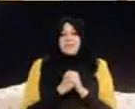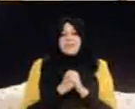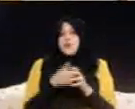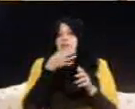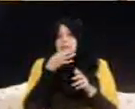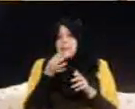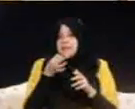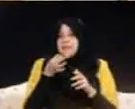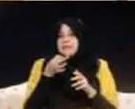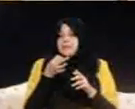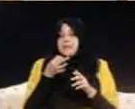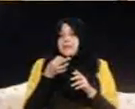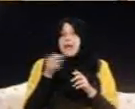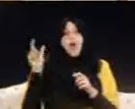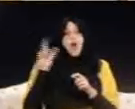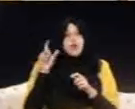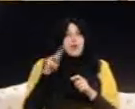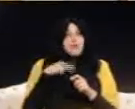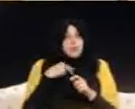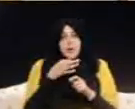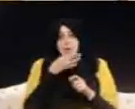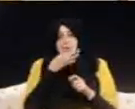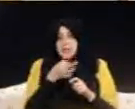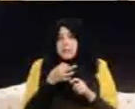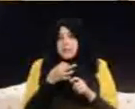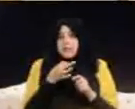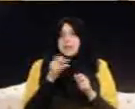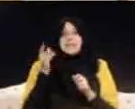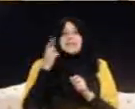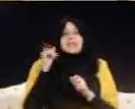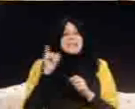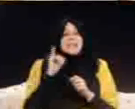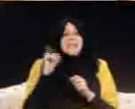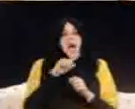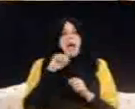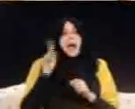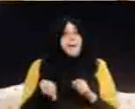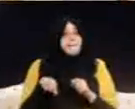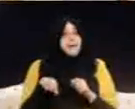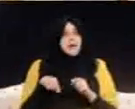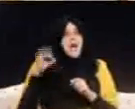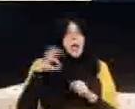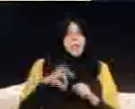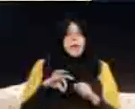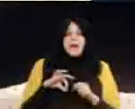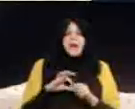فحبيت نقول أن الشريعة الإسلامية إذا هي حرمت الربا